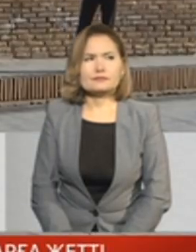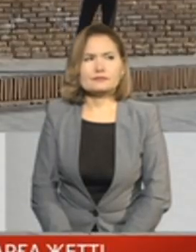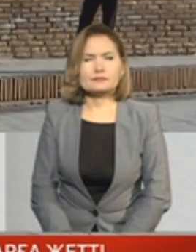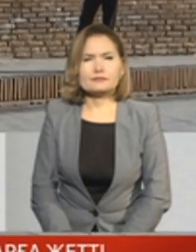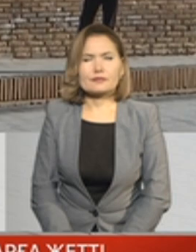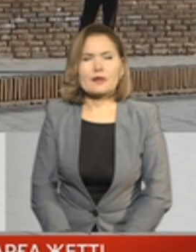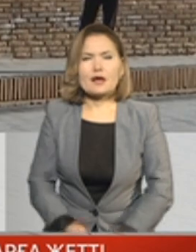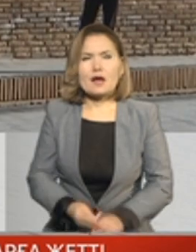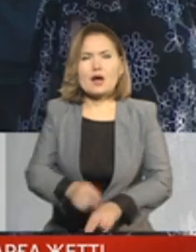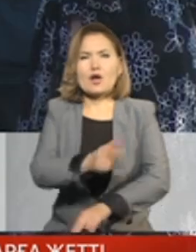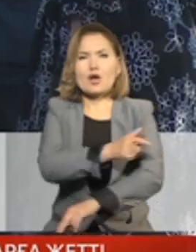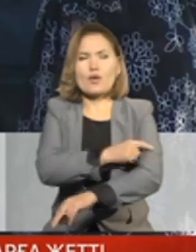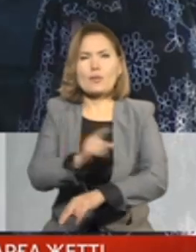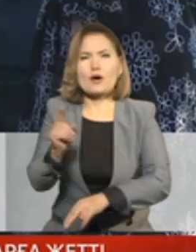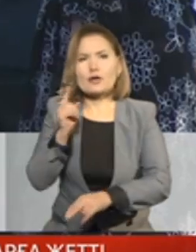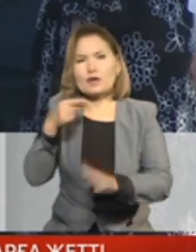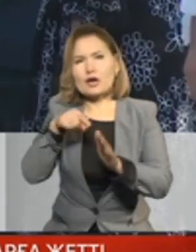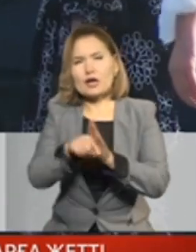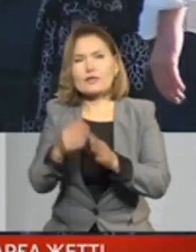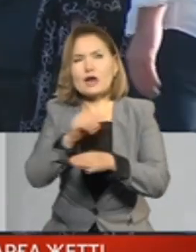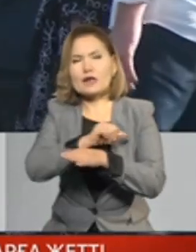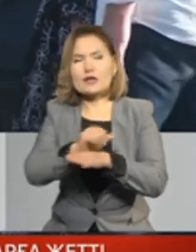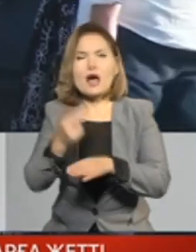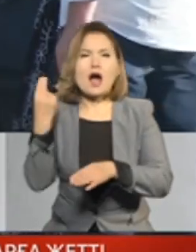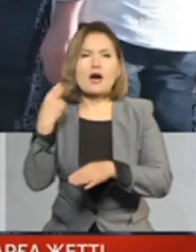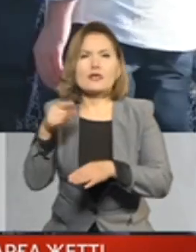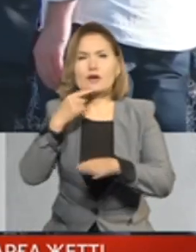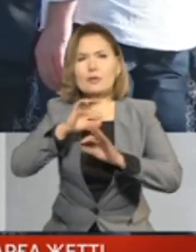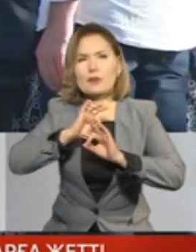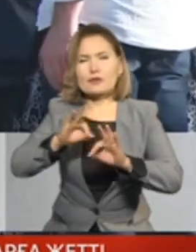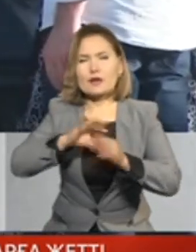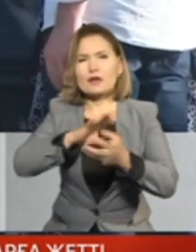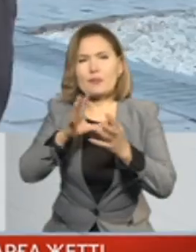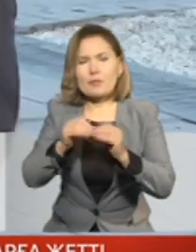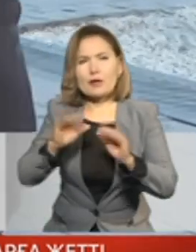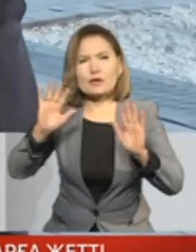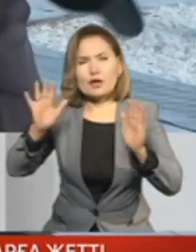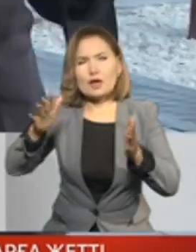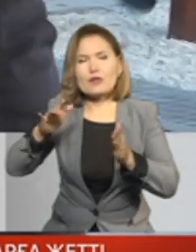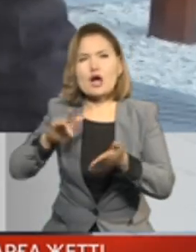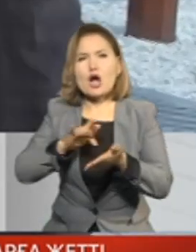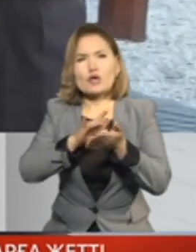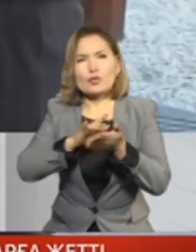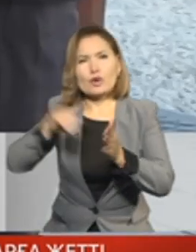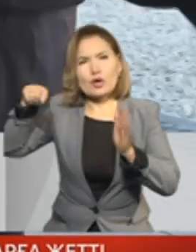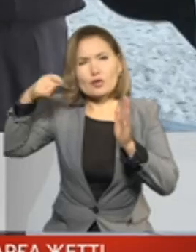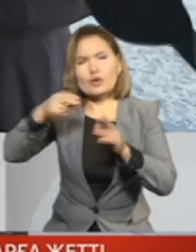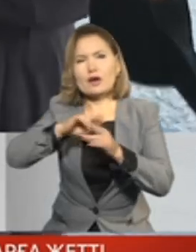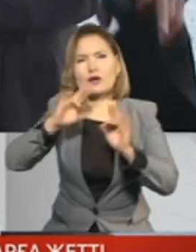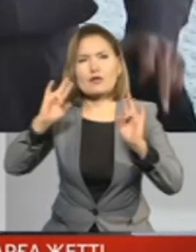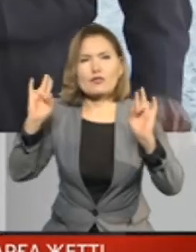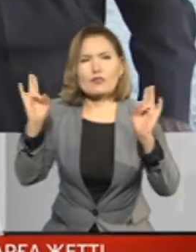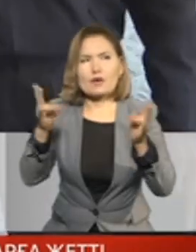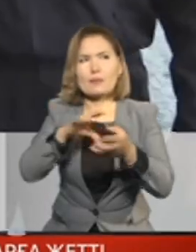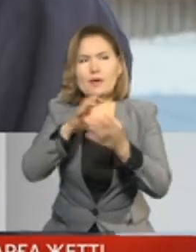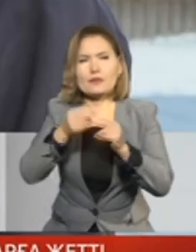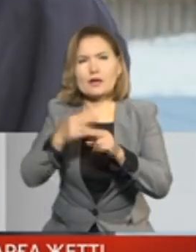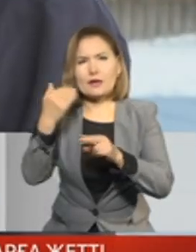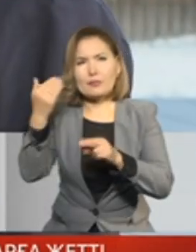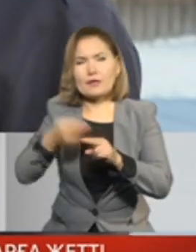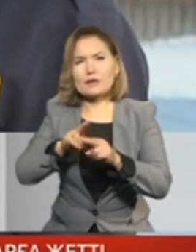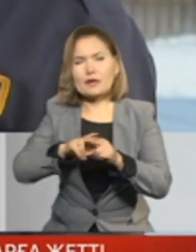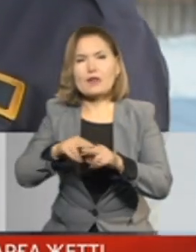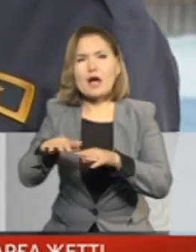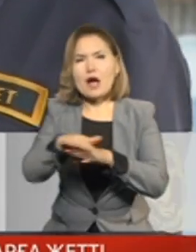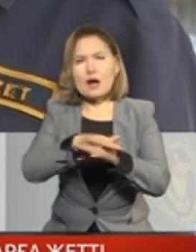Ілияс Талғатбекұлының кесене ішінде шетелдіктерге ағылшын тілінде сөйлеп тұрған сәтін туристтер түсіріп алып желіде таратқан еді. Содан бері